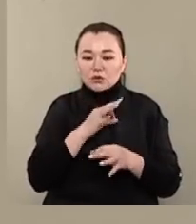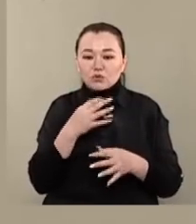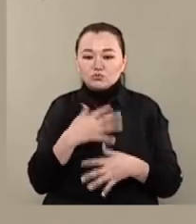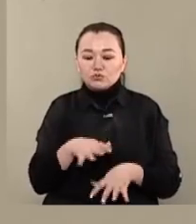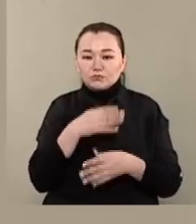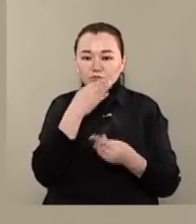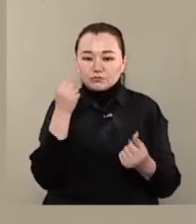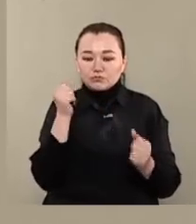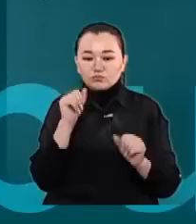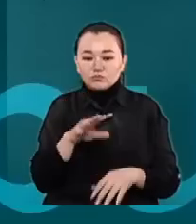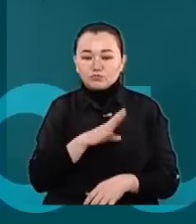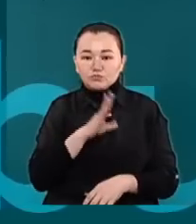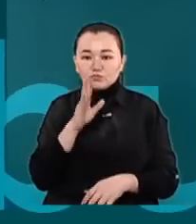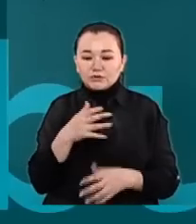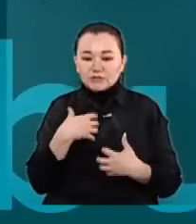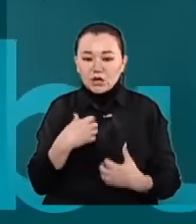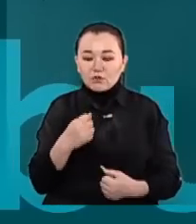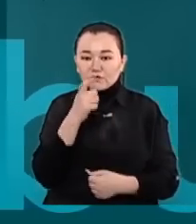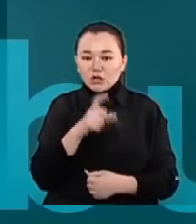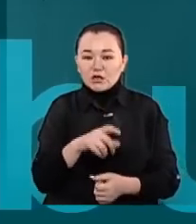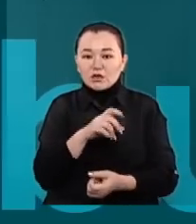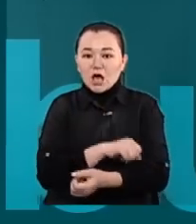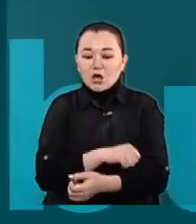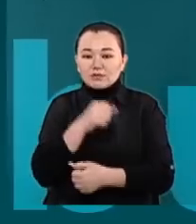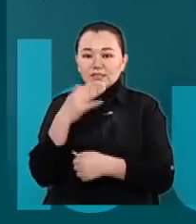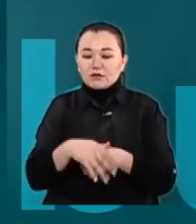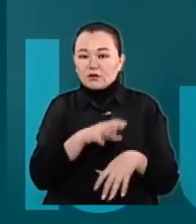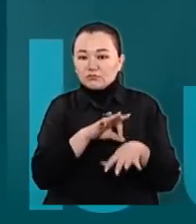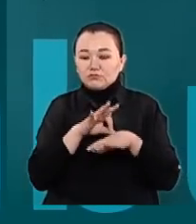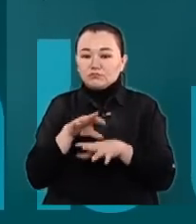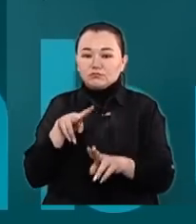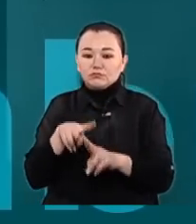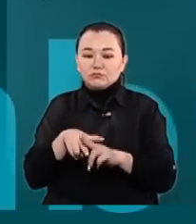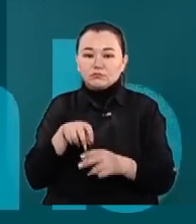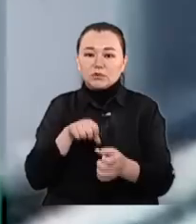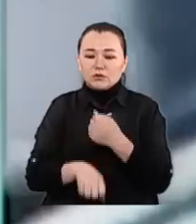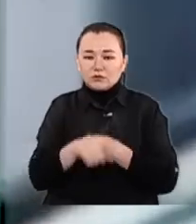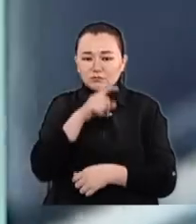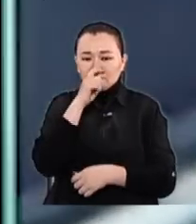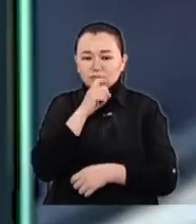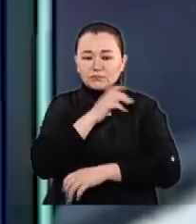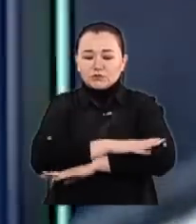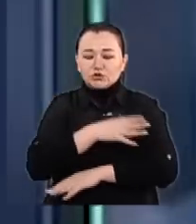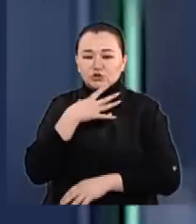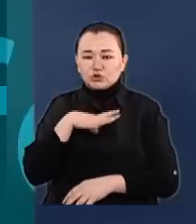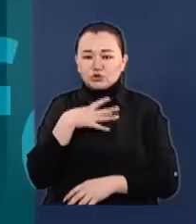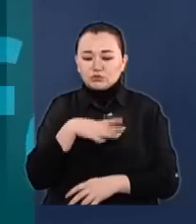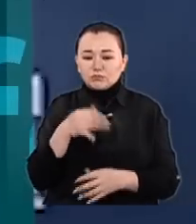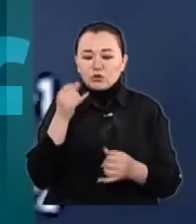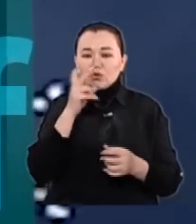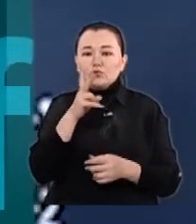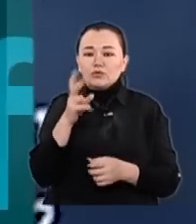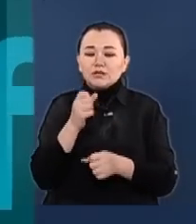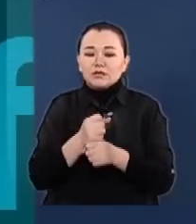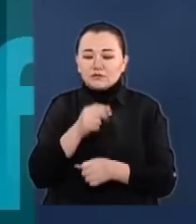кетіп қалуы да мүмкін дейді. Сапсау адамды наркологиялық орталыққа апарып жатқызғандардың ісін түсіне алар емес. Енді істің әділ тергеліп, кім болса